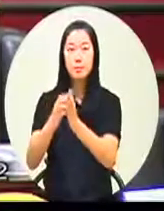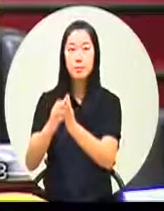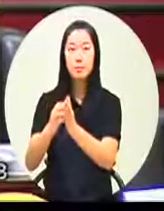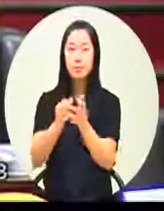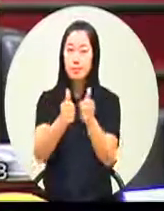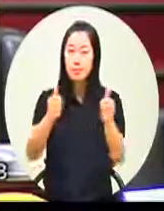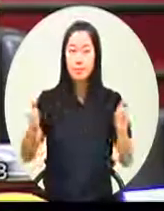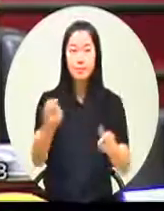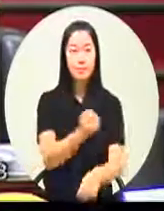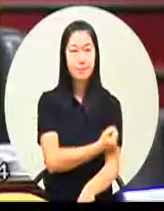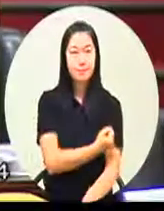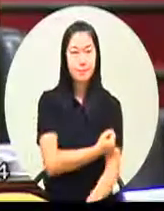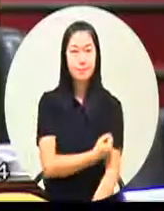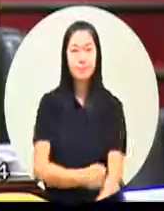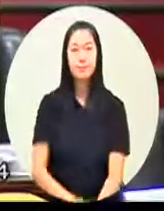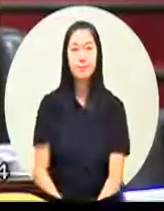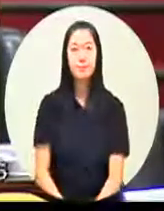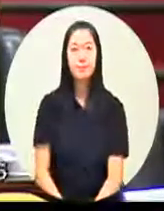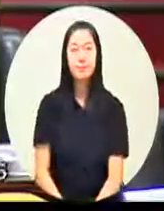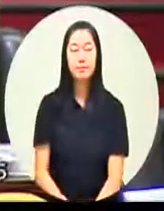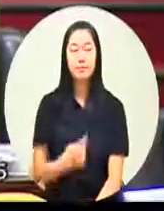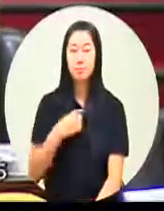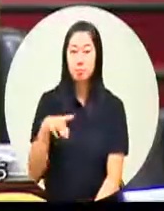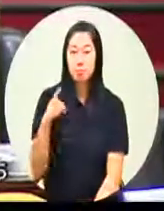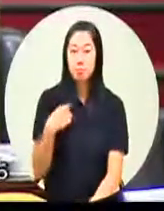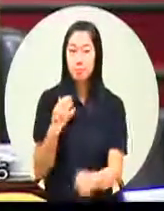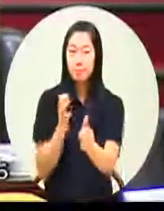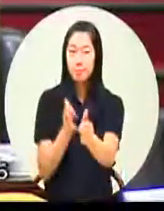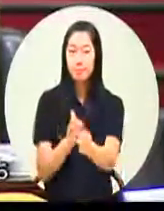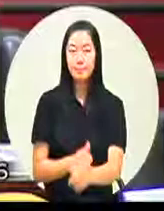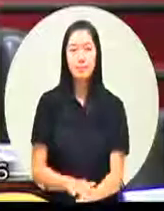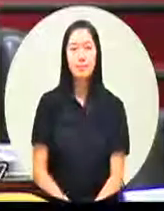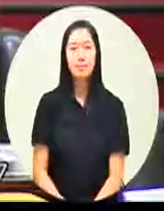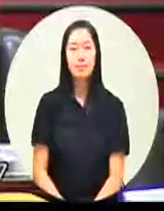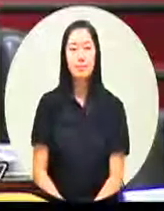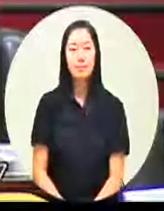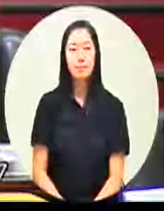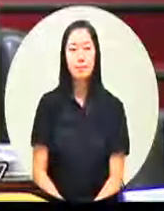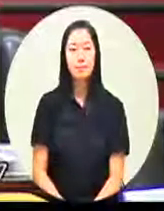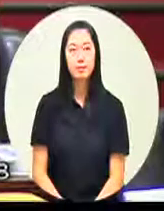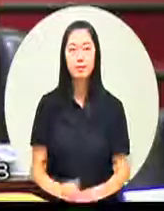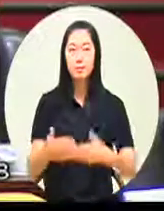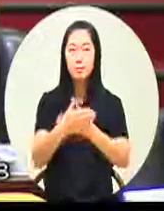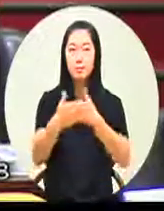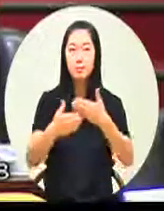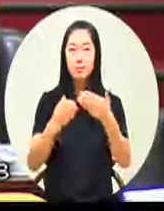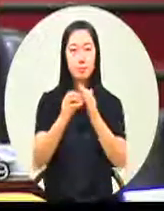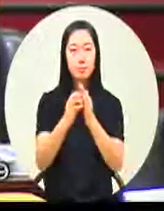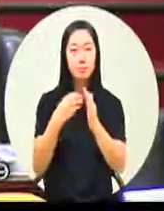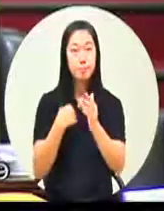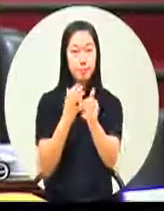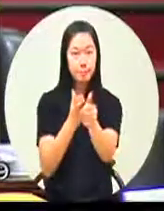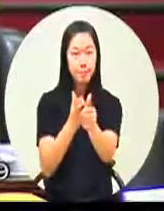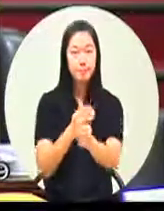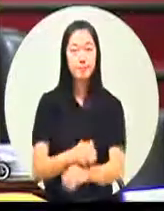哈。首先我想请教一下哈，我们交通局啊，局